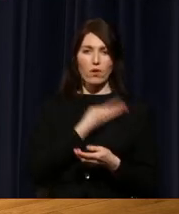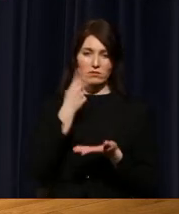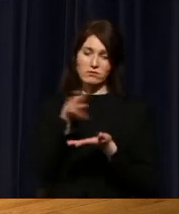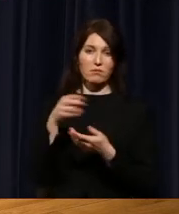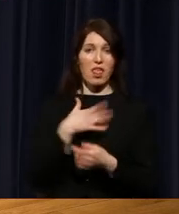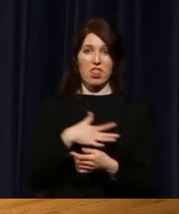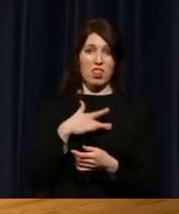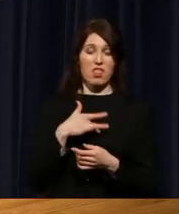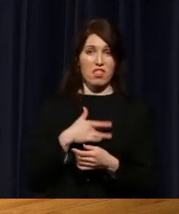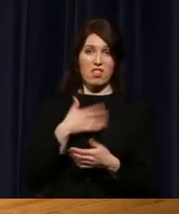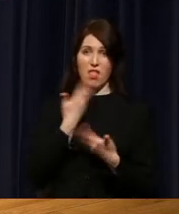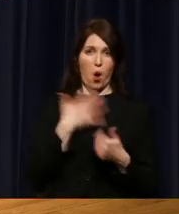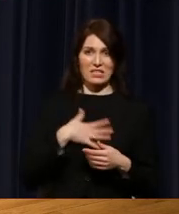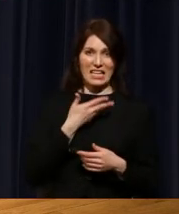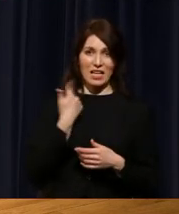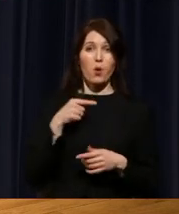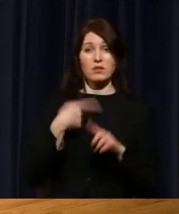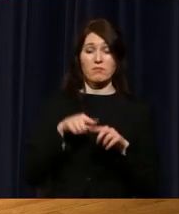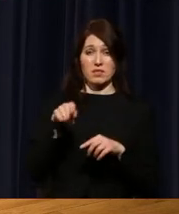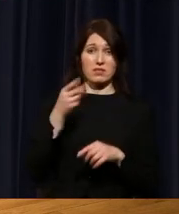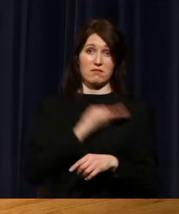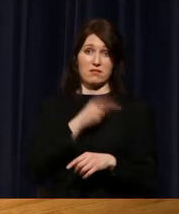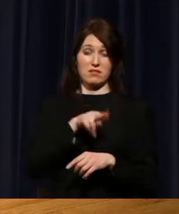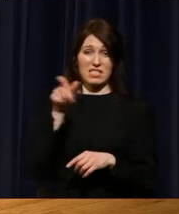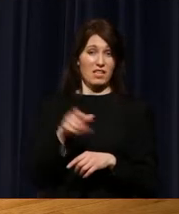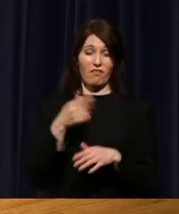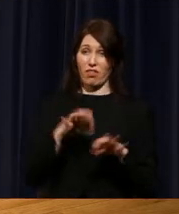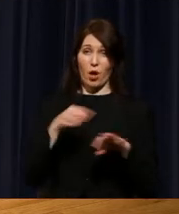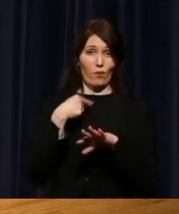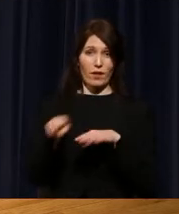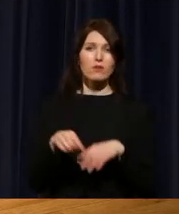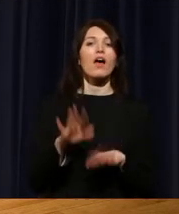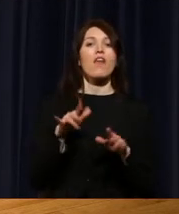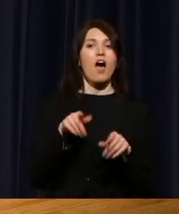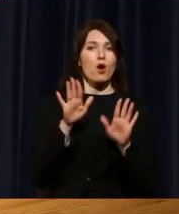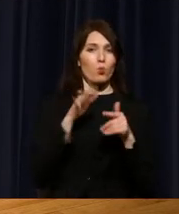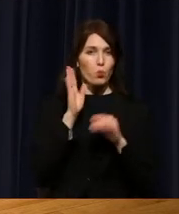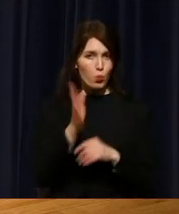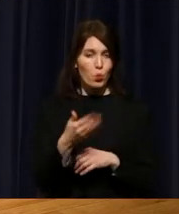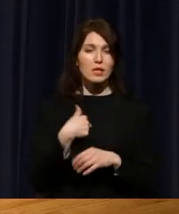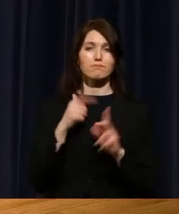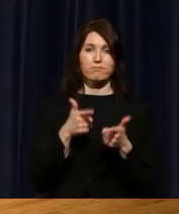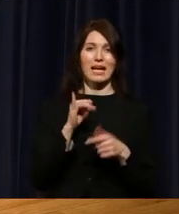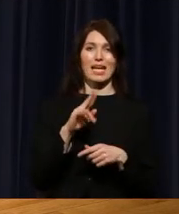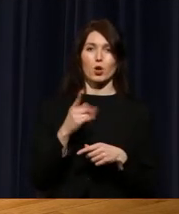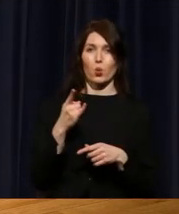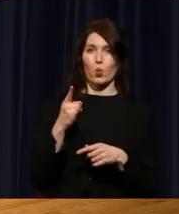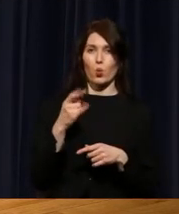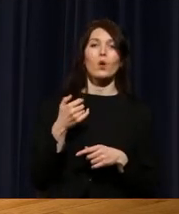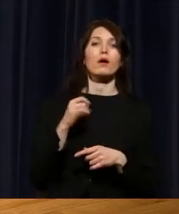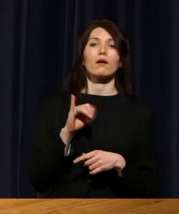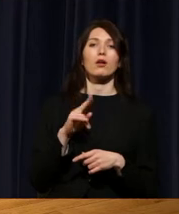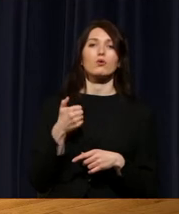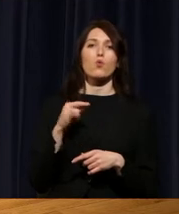vairs neko nejūt cilvēks, tur var. Nu, tā jau var būt, bet patiesībā es piekrītu Ingumu, ka nu,